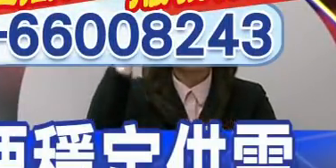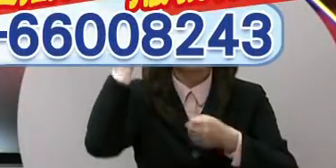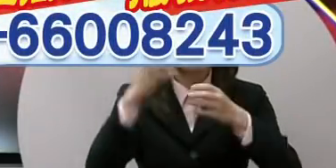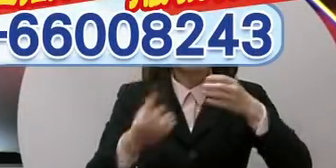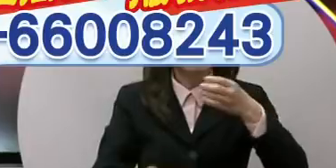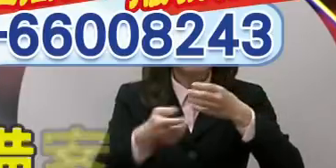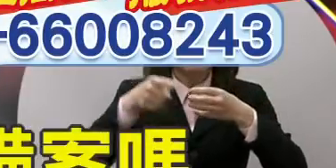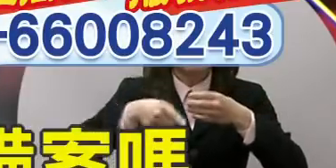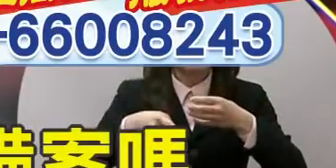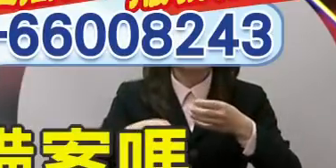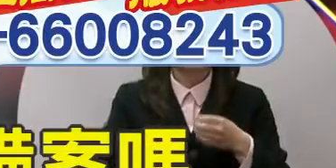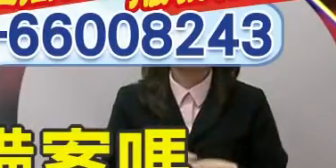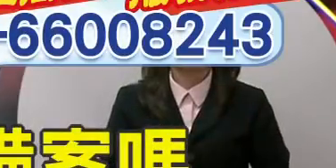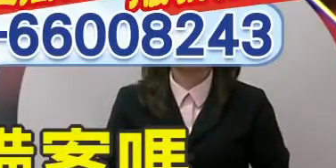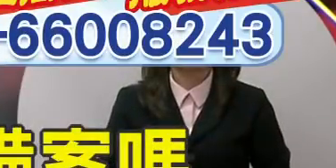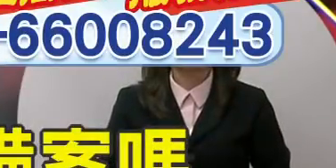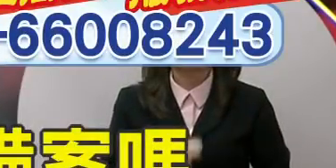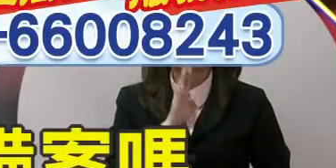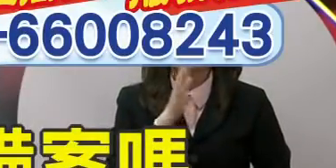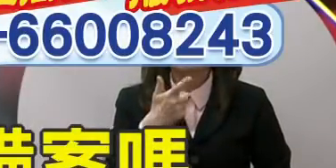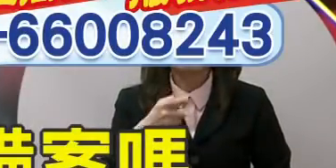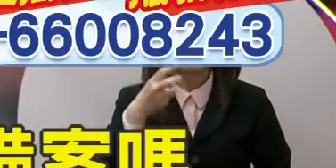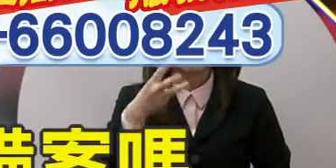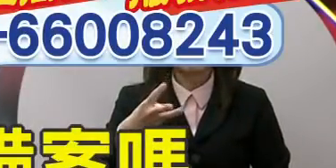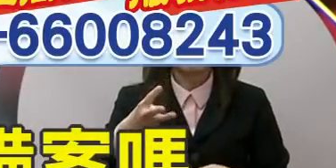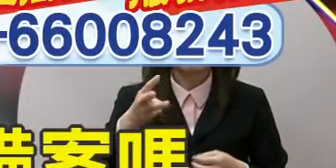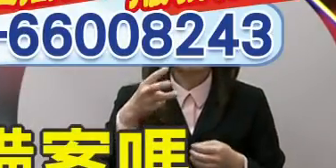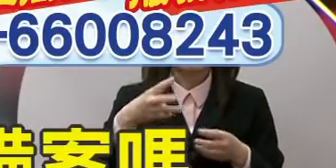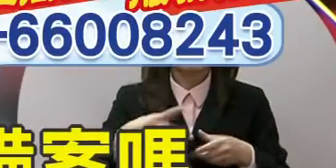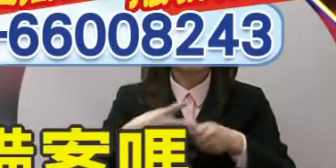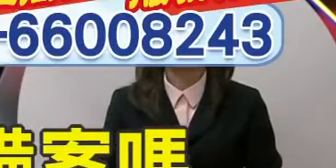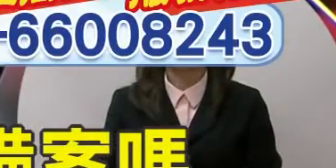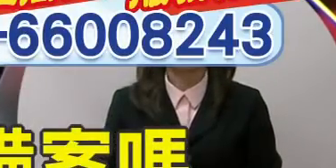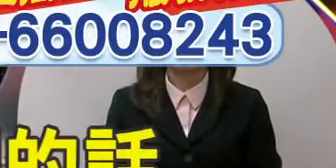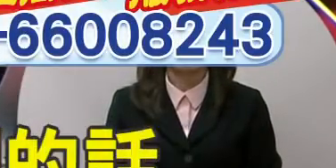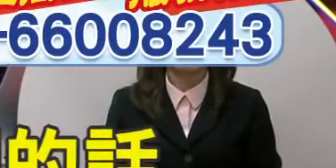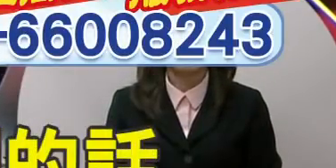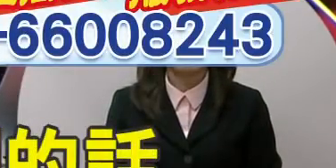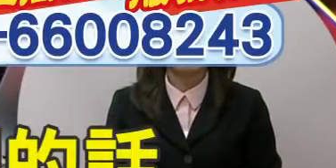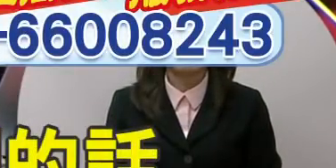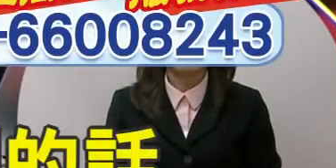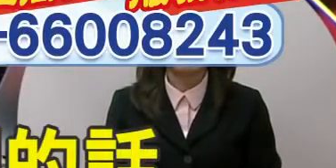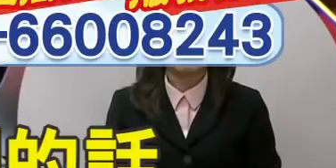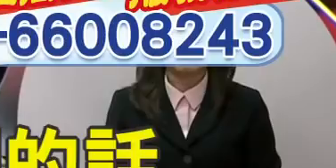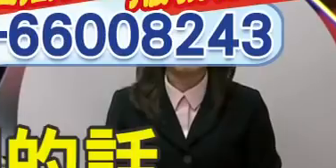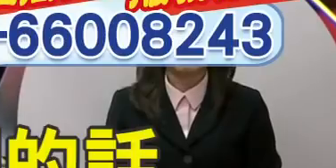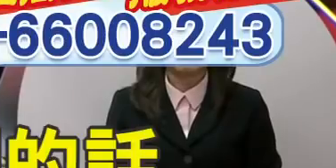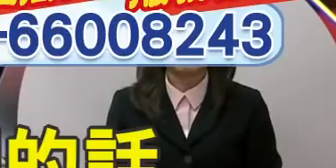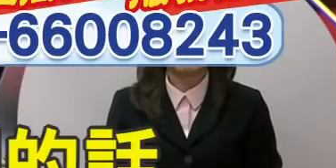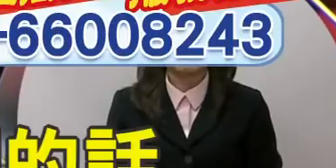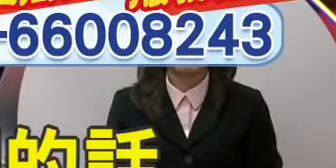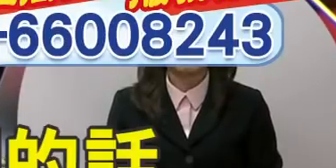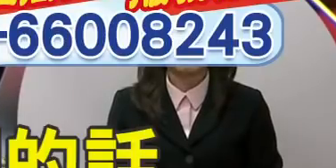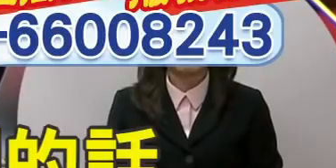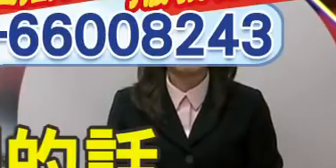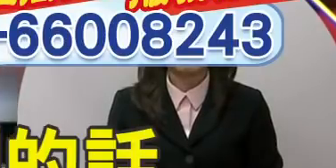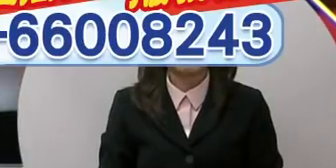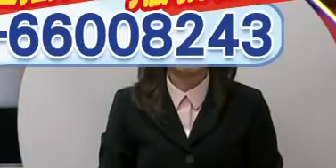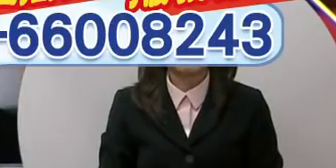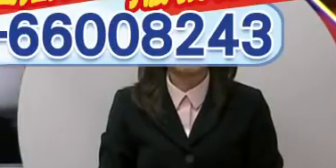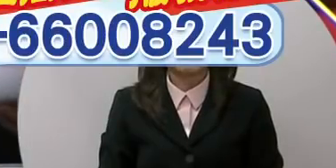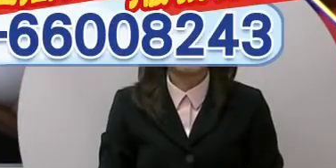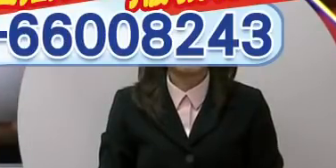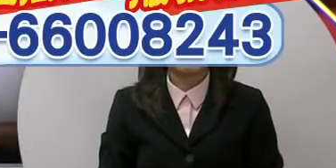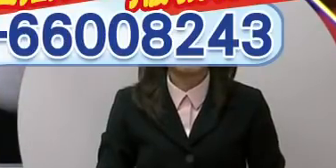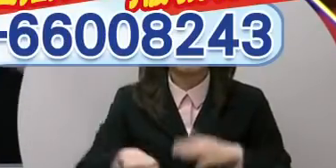站延后的确定的这个备案吗？ 如果这个计划不能够顺利的话， 是 那